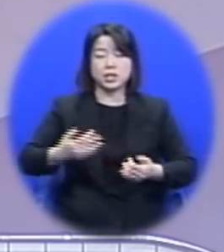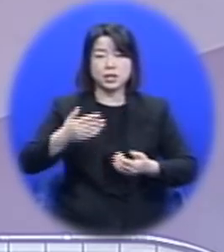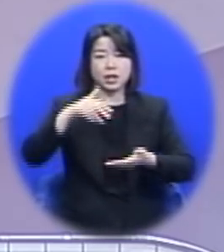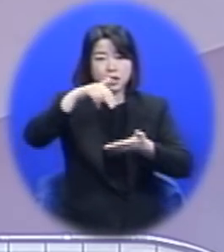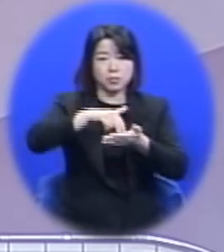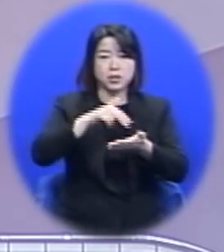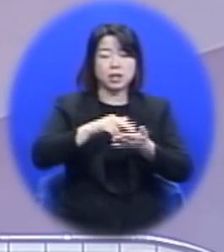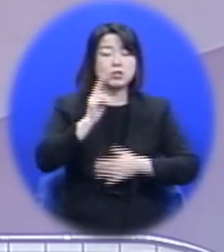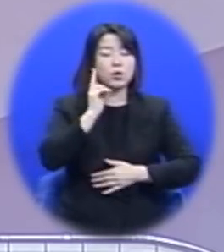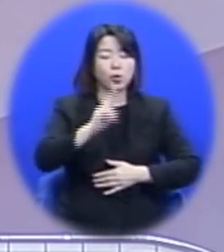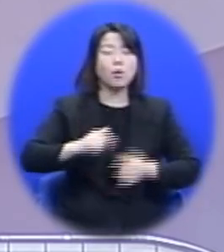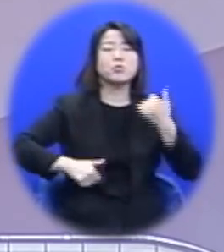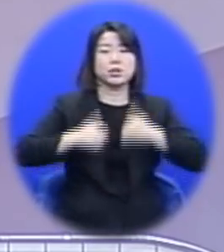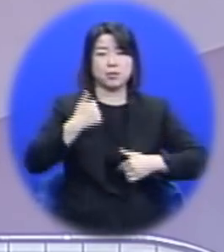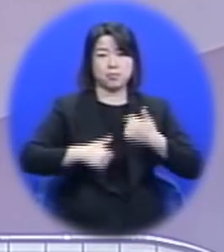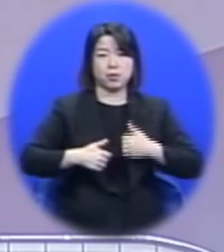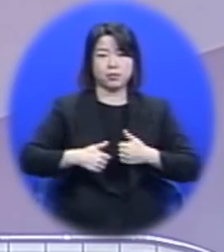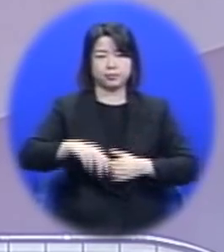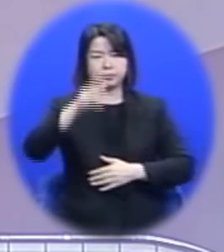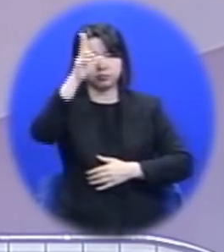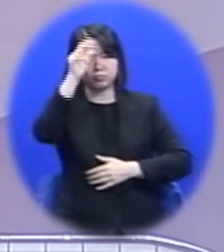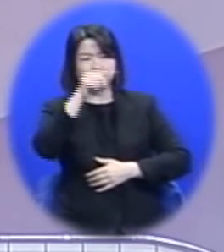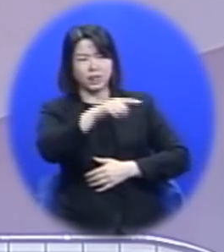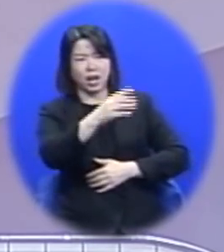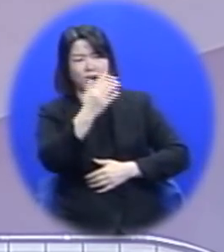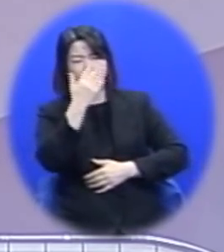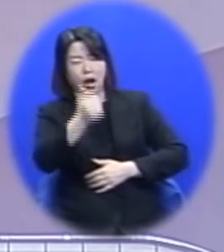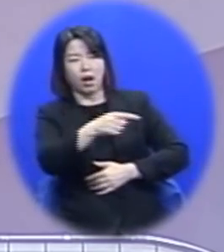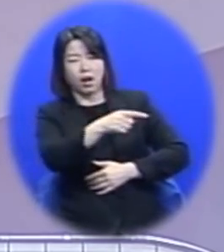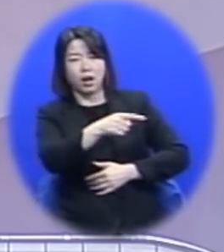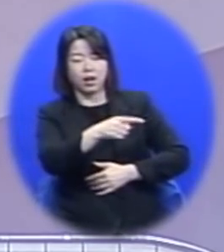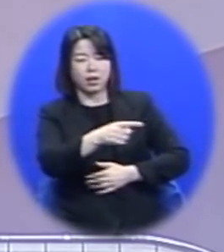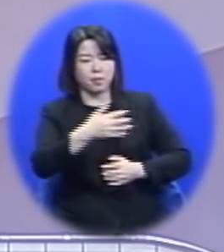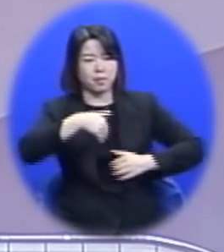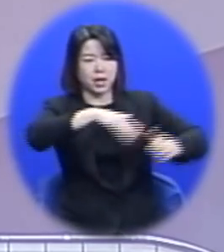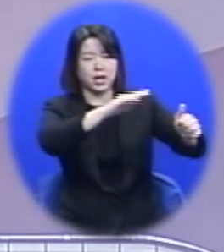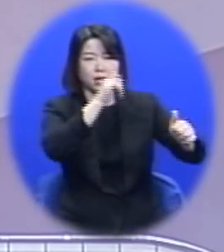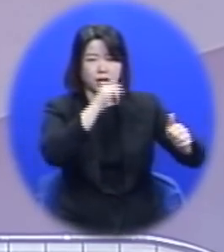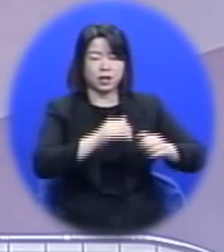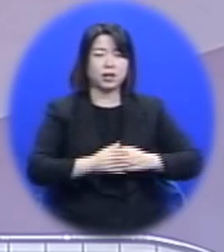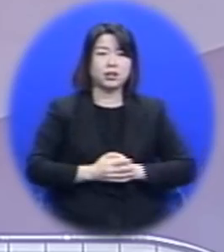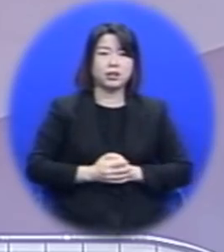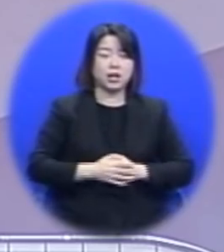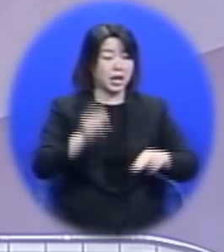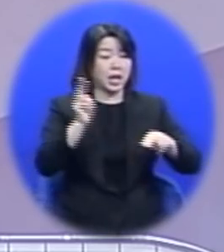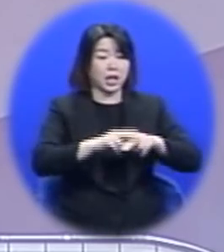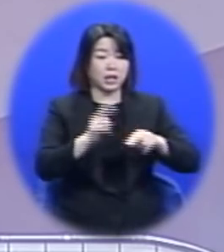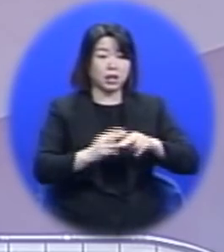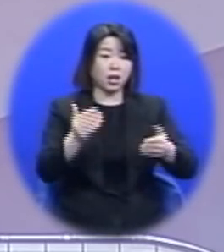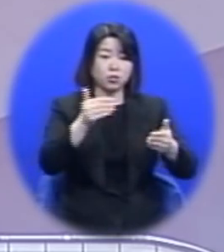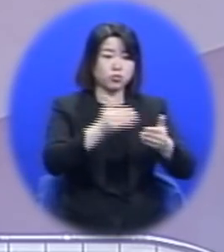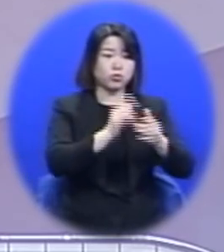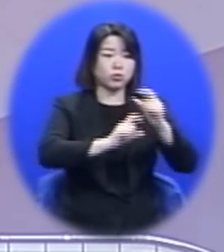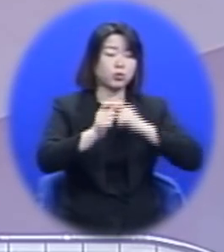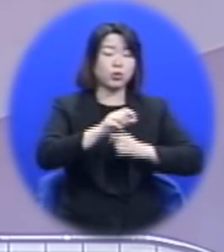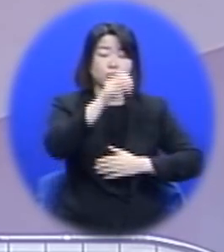기쁩니다. 경찰이 아주 질려서 내보냈어요. 때리면 때릴수록 더